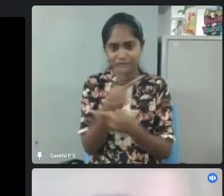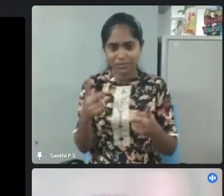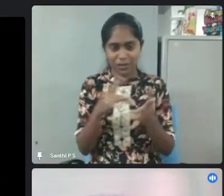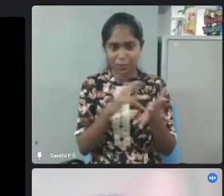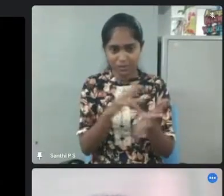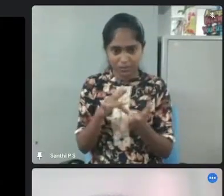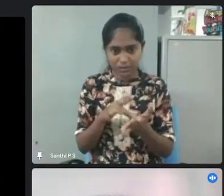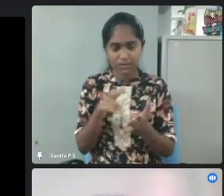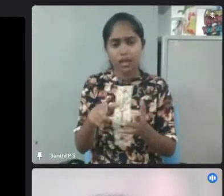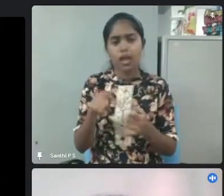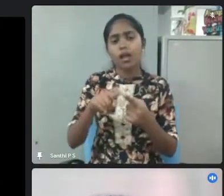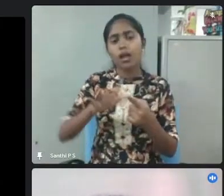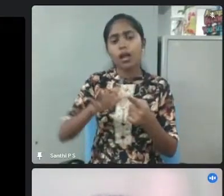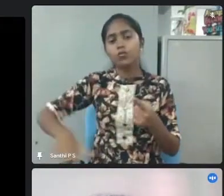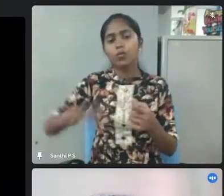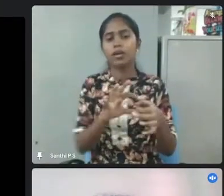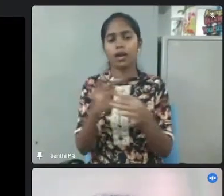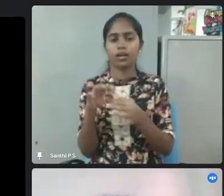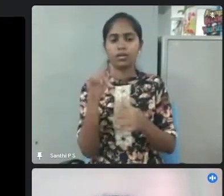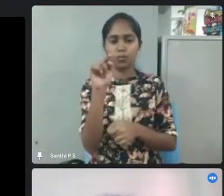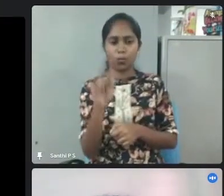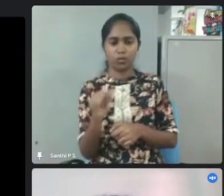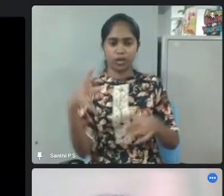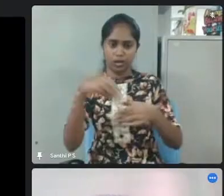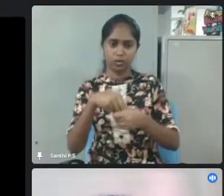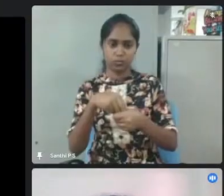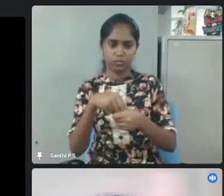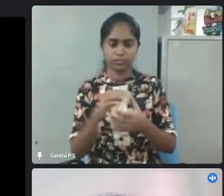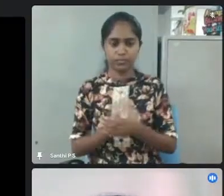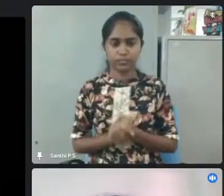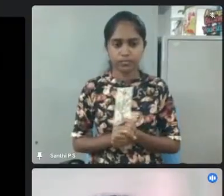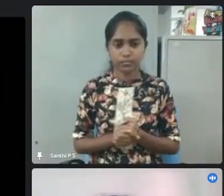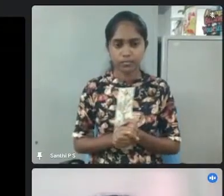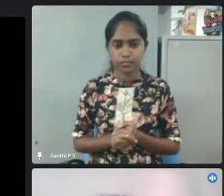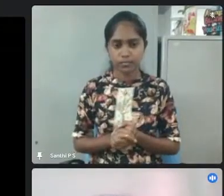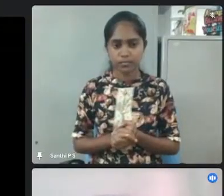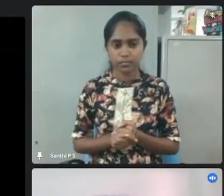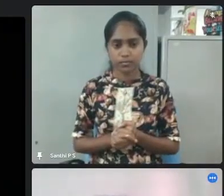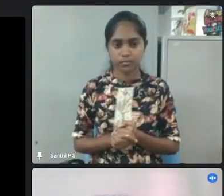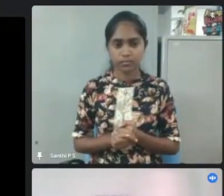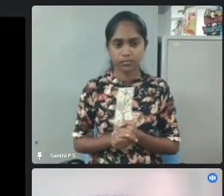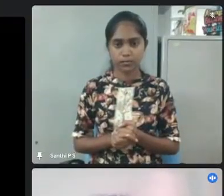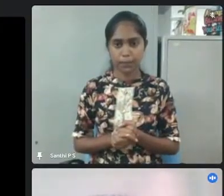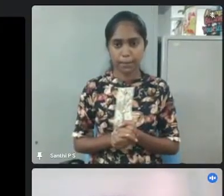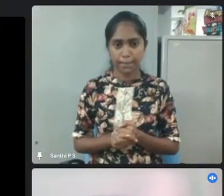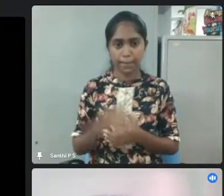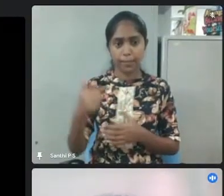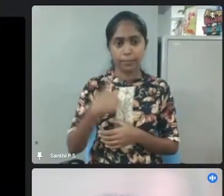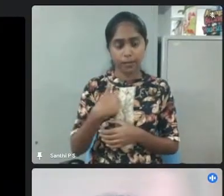ഘടകങ്ങളും പരിസ്ഥിതി ഘടകങ്ങളായിട്ട് നമ്മൾ കാണേണ്ടതാണ്. നമ്മളെ അഫക്റ്റ് ചെയ്ത് നമ്മളെ